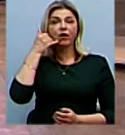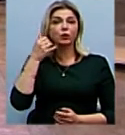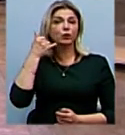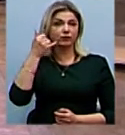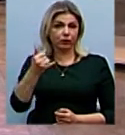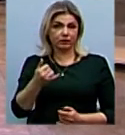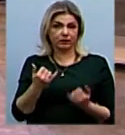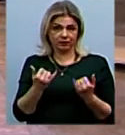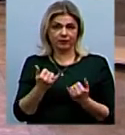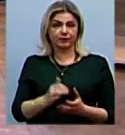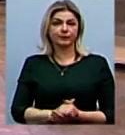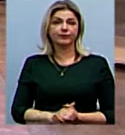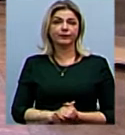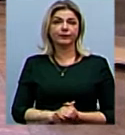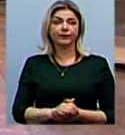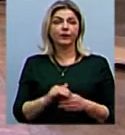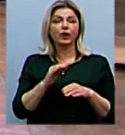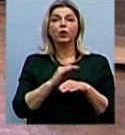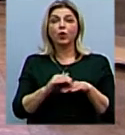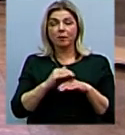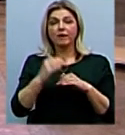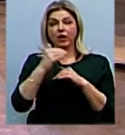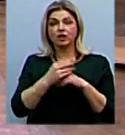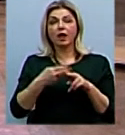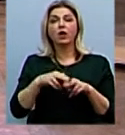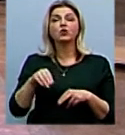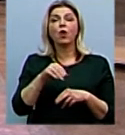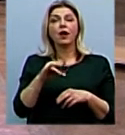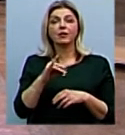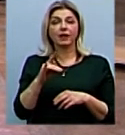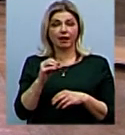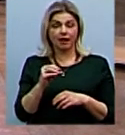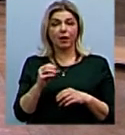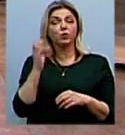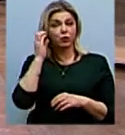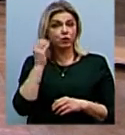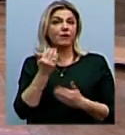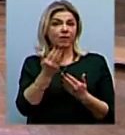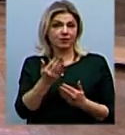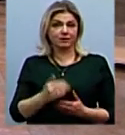Слухаємо дзвінок, будь ласка. Вітаємо. Алло, це Соляне. Кажіть. Вітаємо, слухаємо вас.